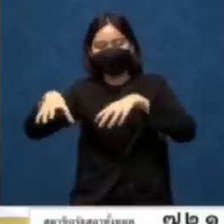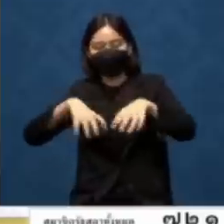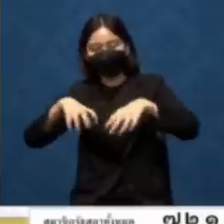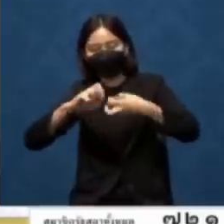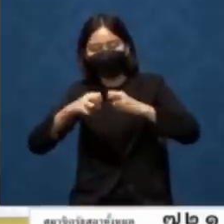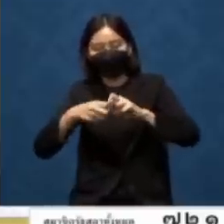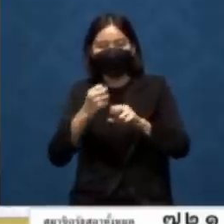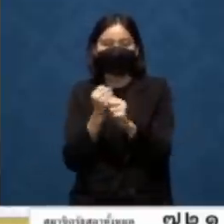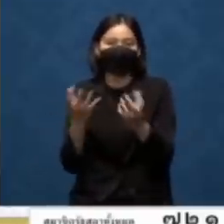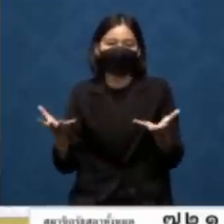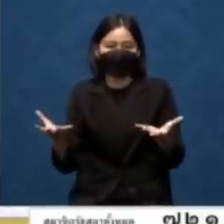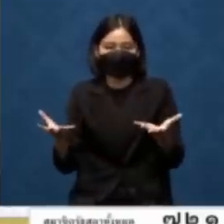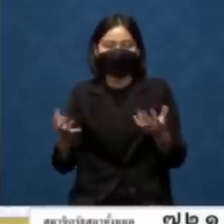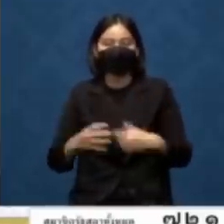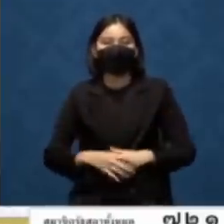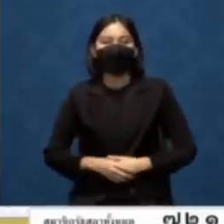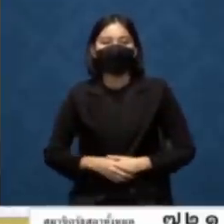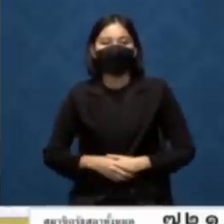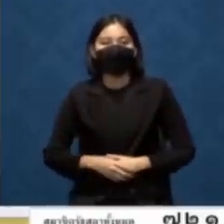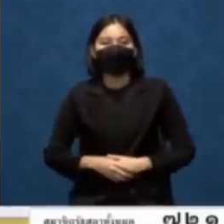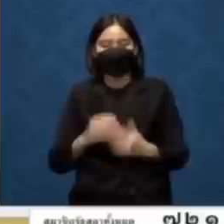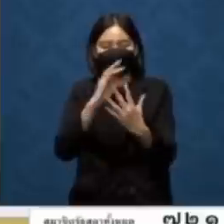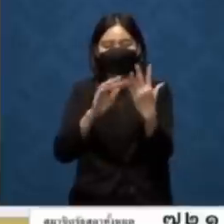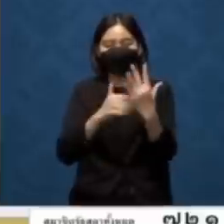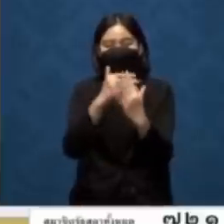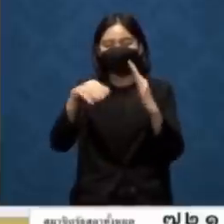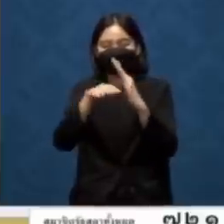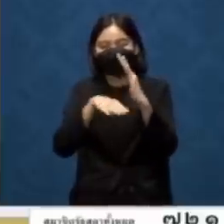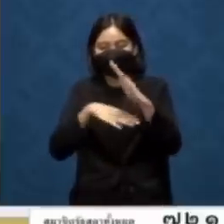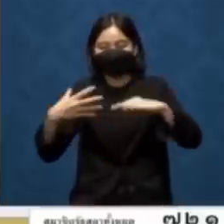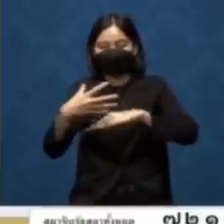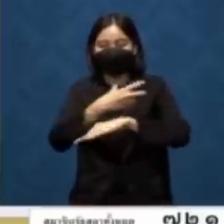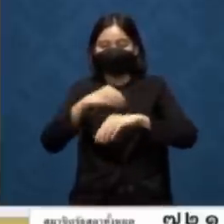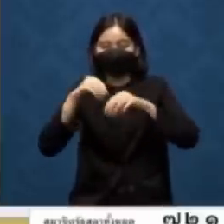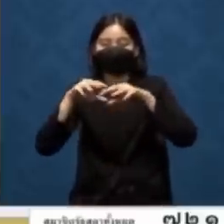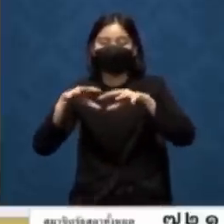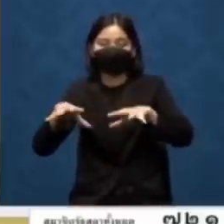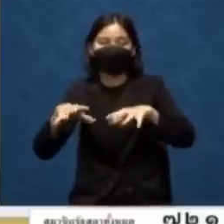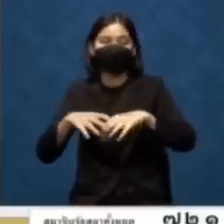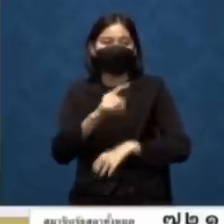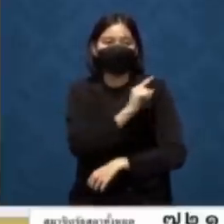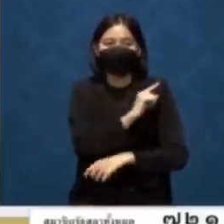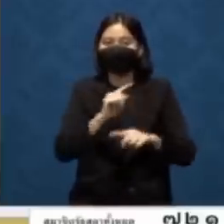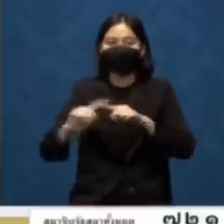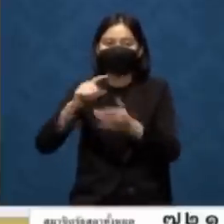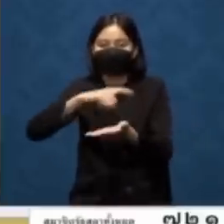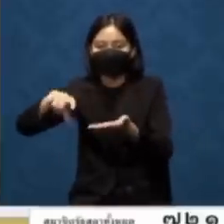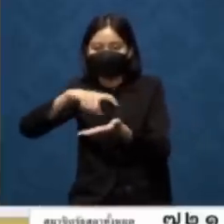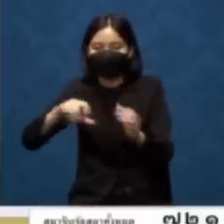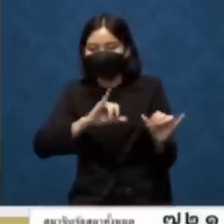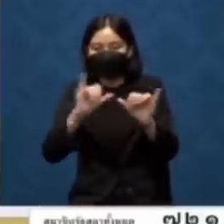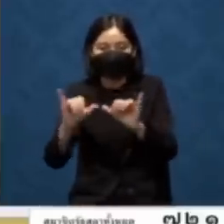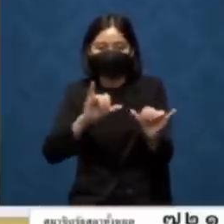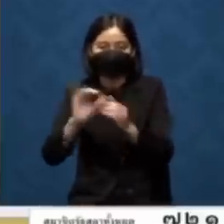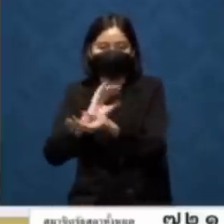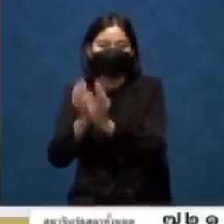ตรงนอย่ไรท่านครับเวลาแผนแลขนตอนกกจะอนาดบอกวาอน โอนภารกิ โอน ๆ ๆ ต่ ไปมั